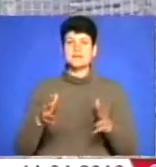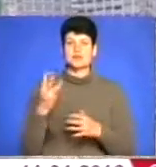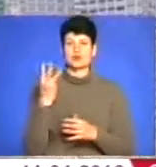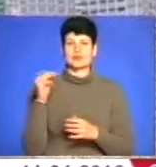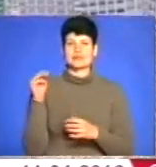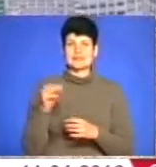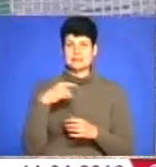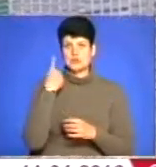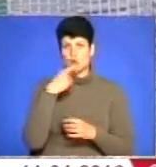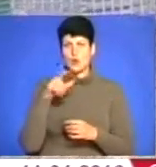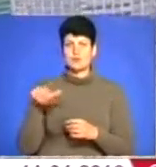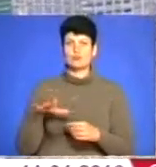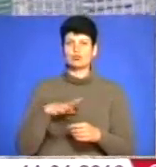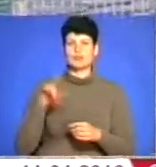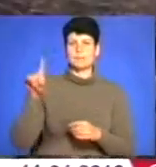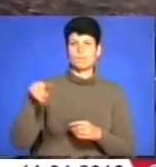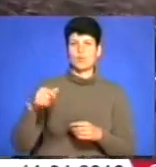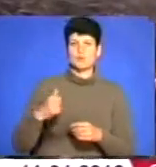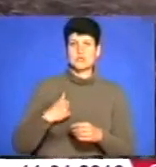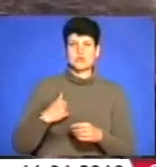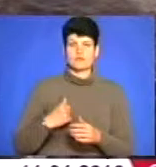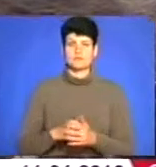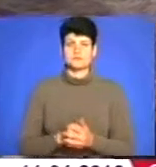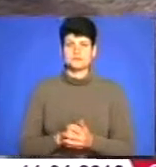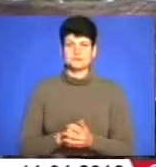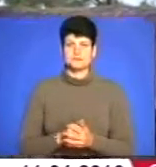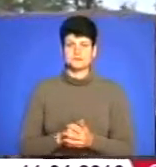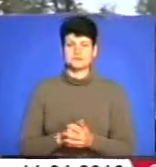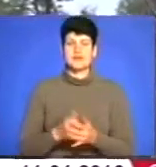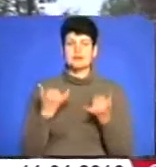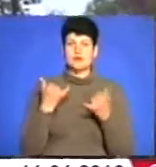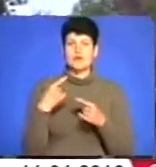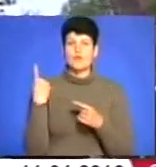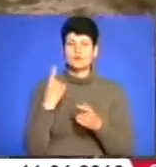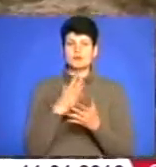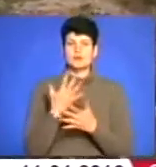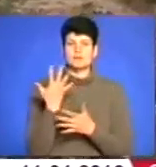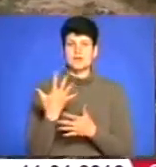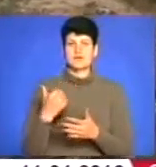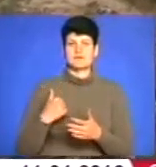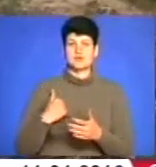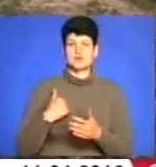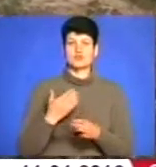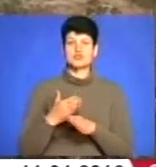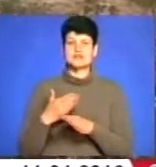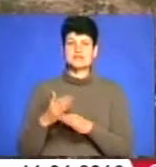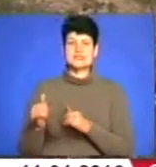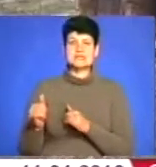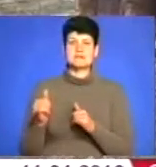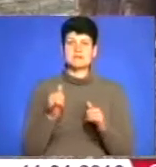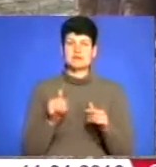3000 осіб були мобілізовані до лав Збройних сил України. Наразі в області діє 5 військових частин,